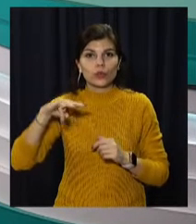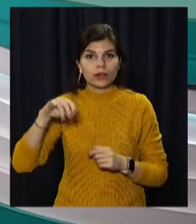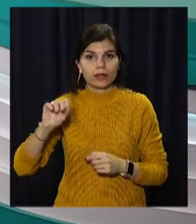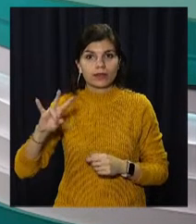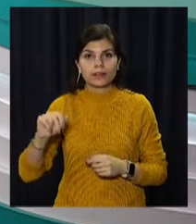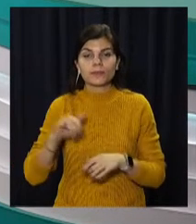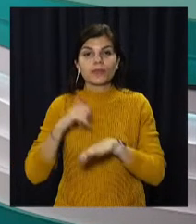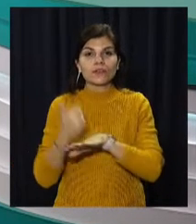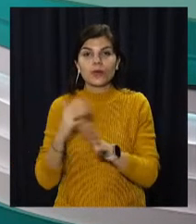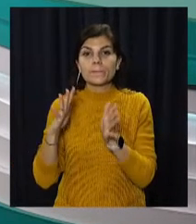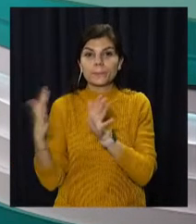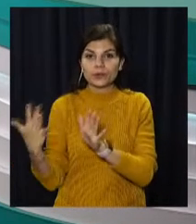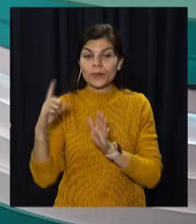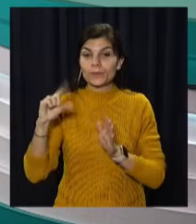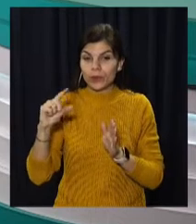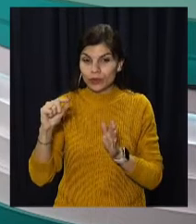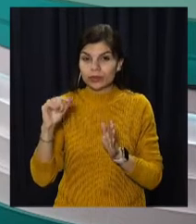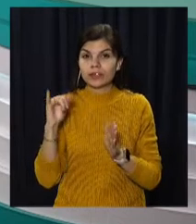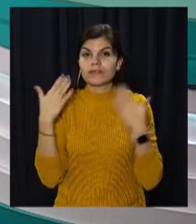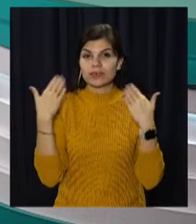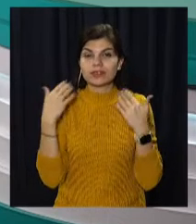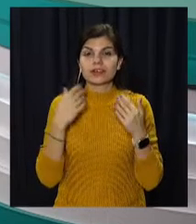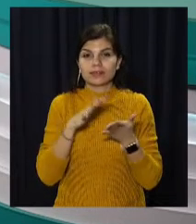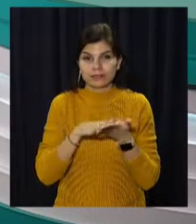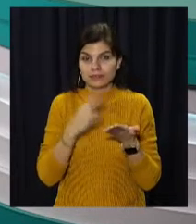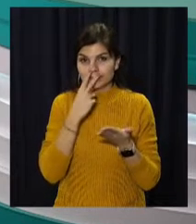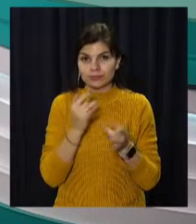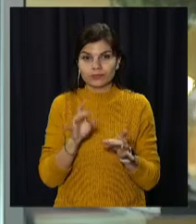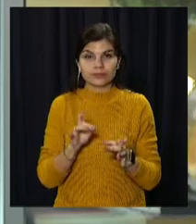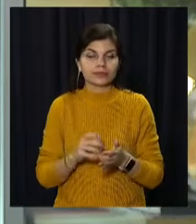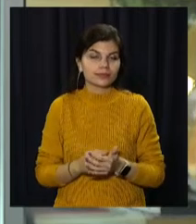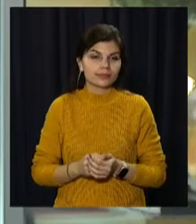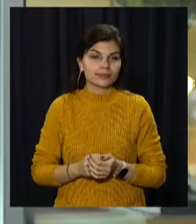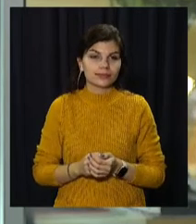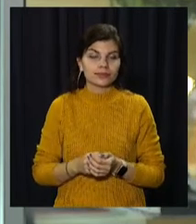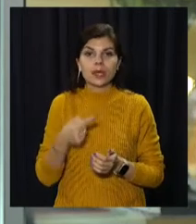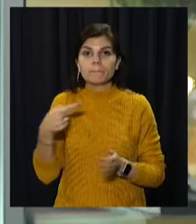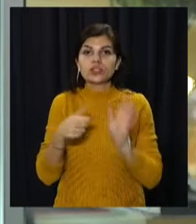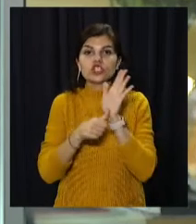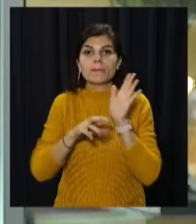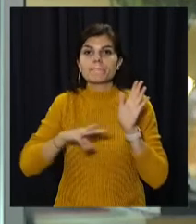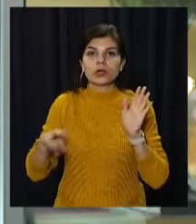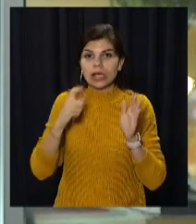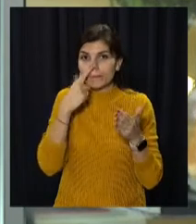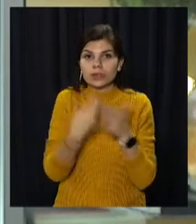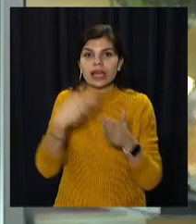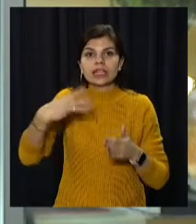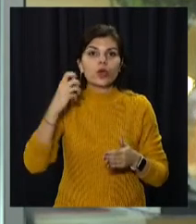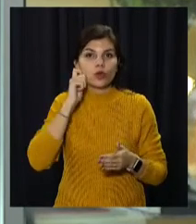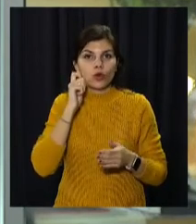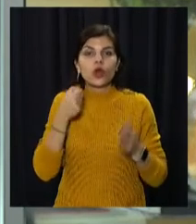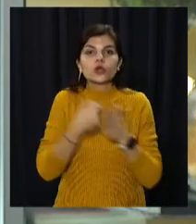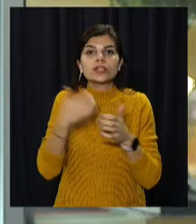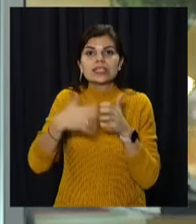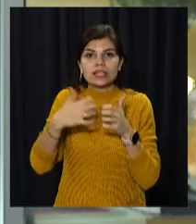Юліана Пуговкіна. І про головні події понеділка та вихідних дивіться просто зараз. Мінус 6 мільйонів за найближчі 30